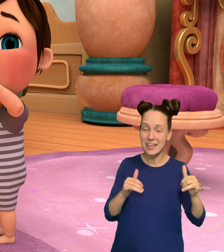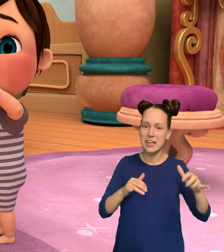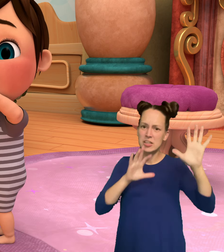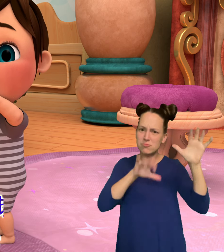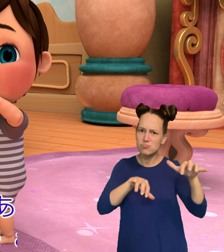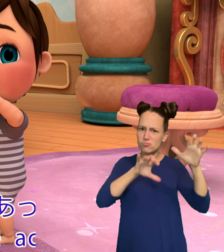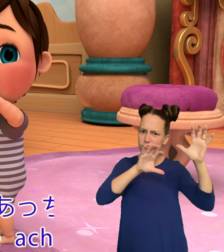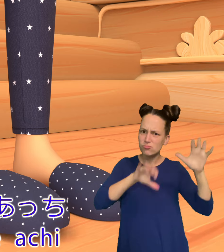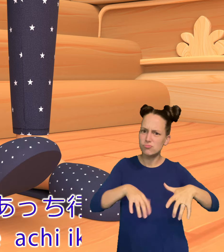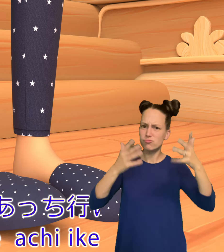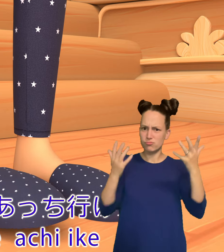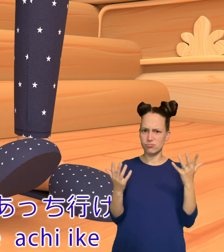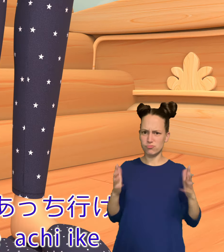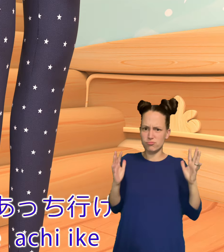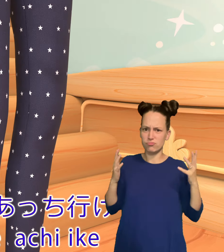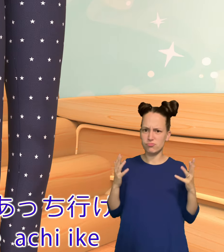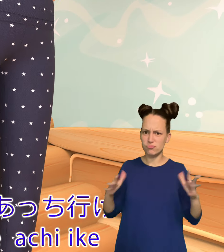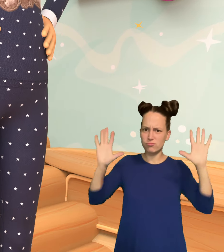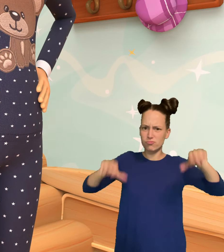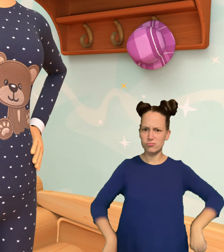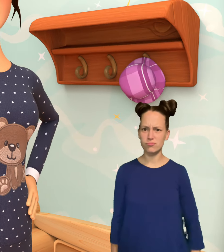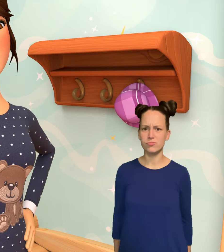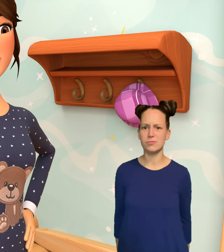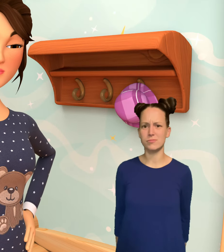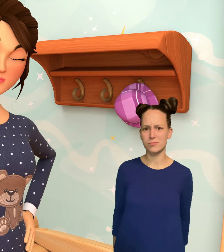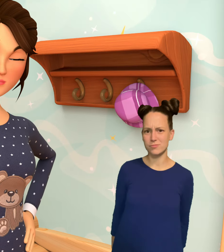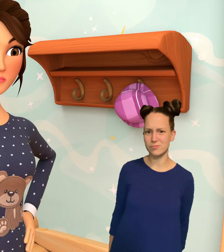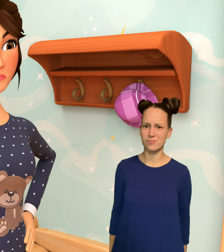たい雨ああっち